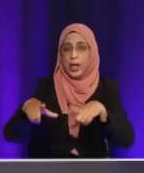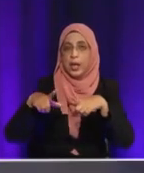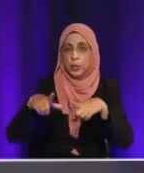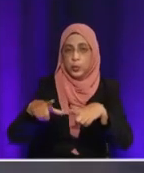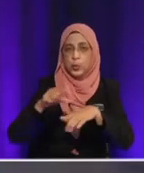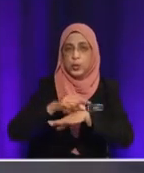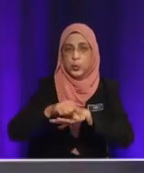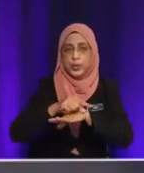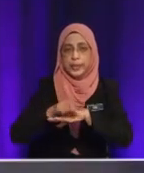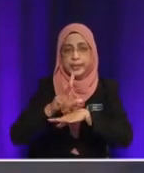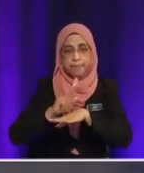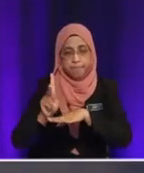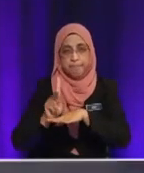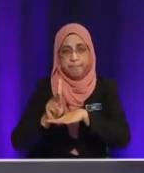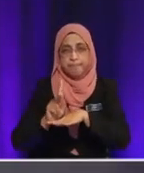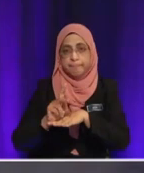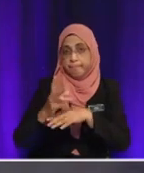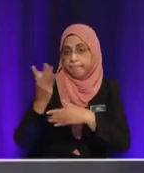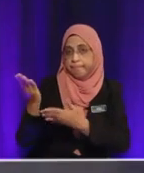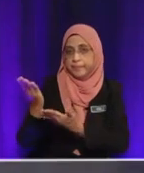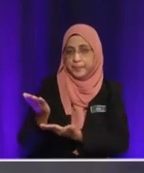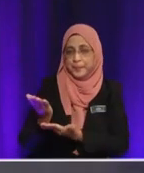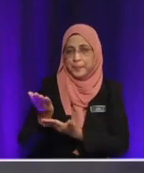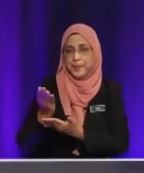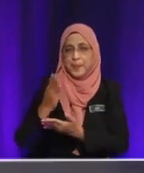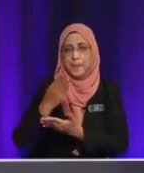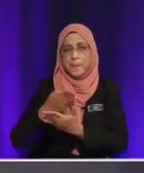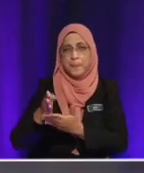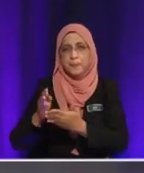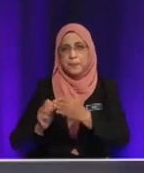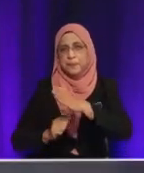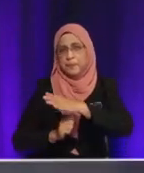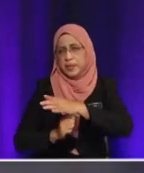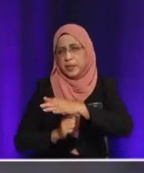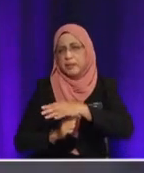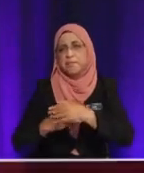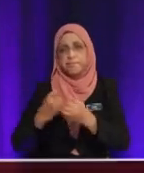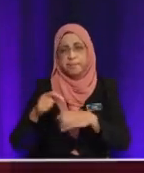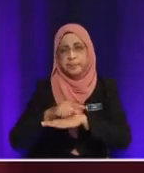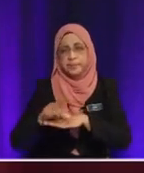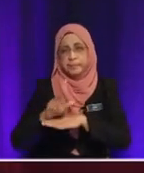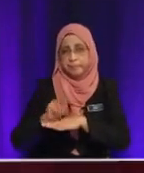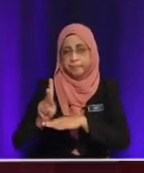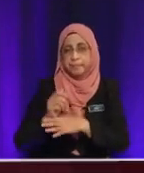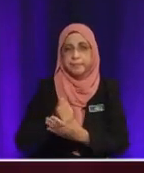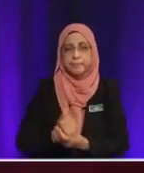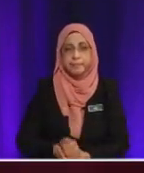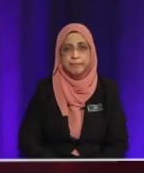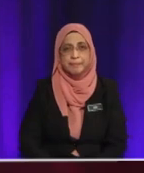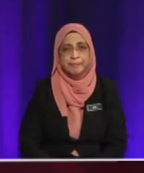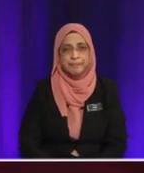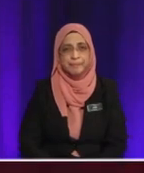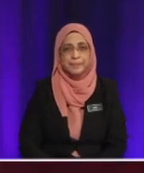gunakan. Okey, so dekat bahagian tumit kan? Okey, kita buat macam ni. Dekat bahagian tumit kita tekan. Kita